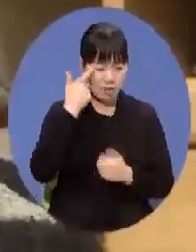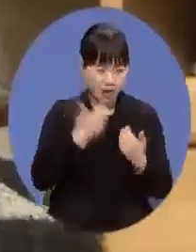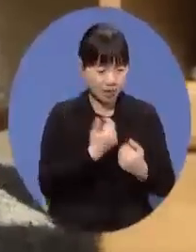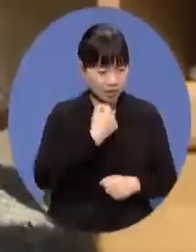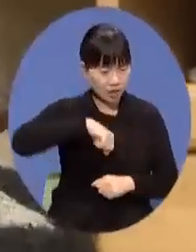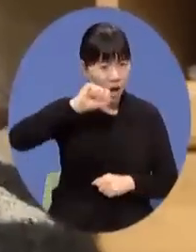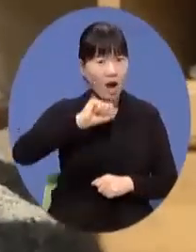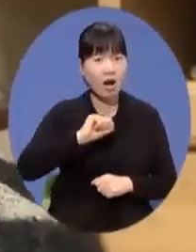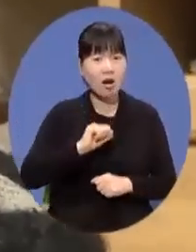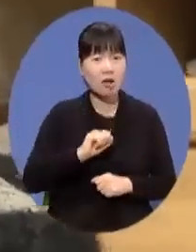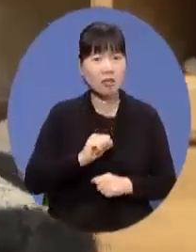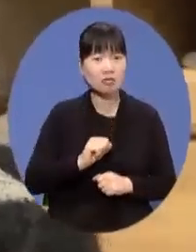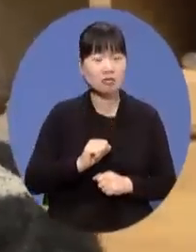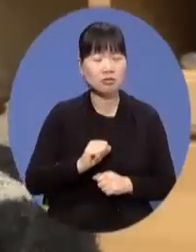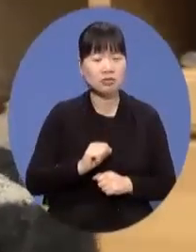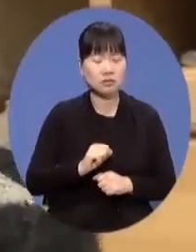거야?